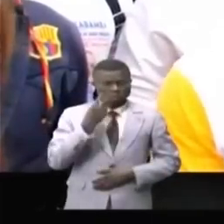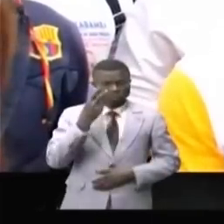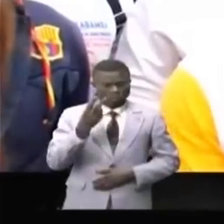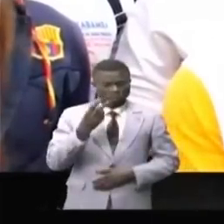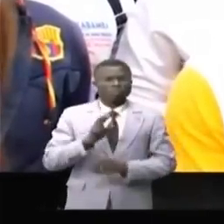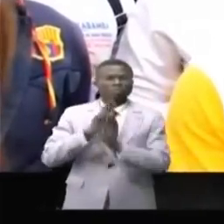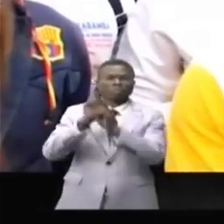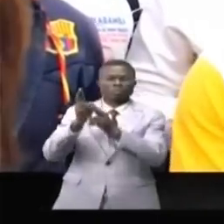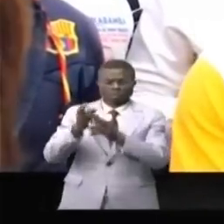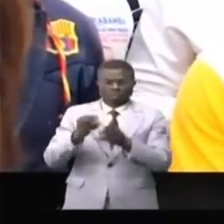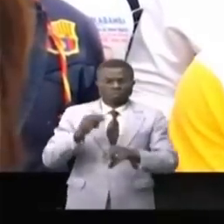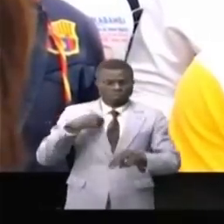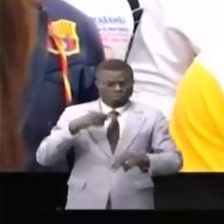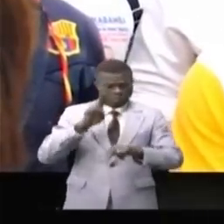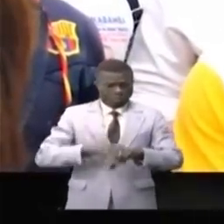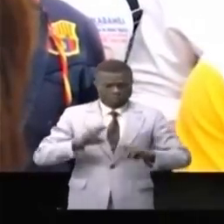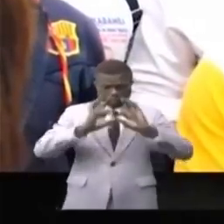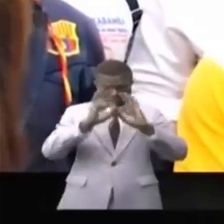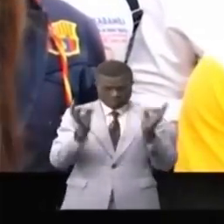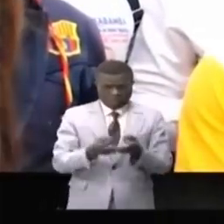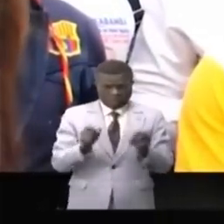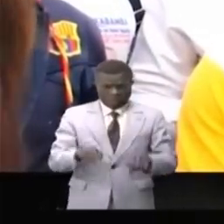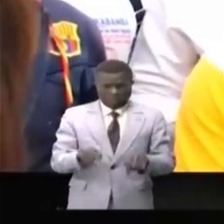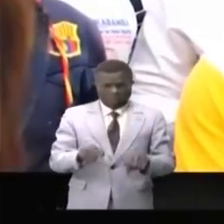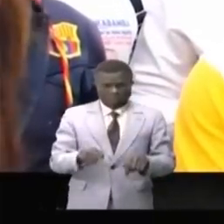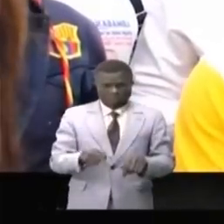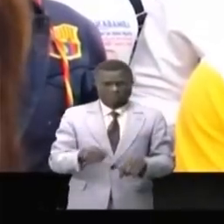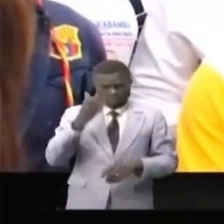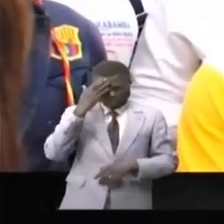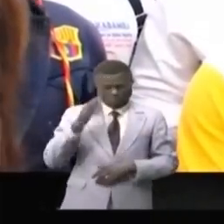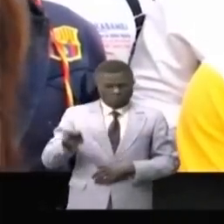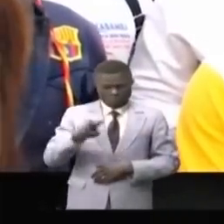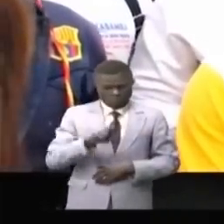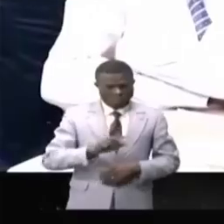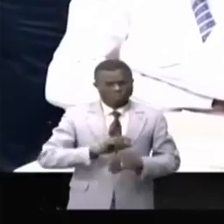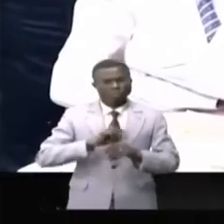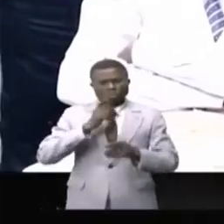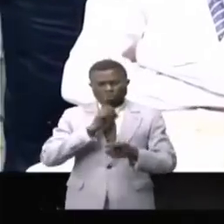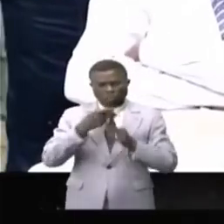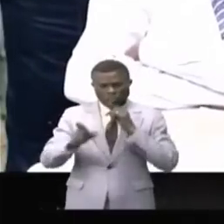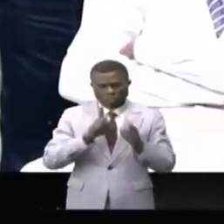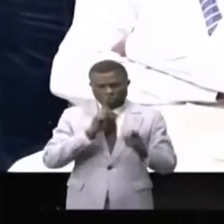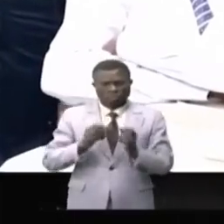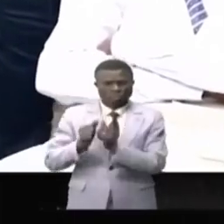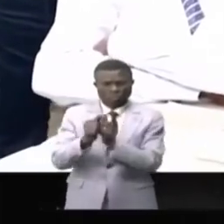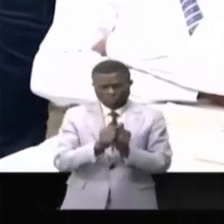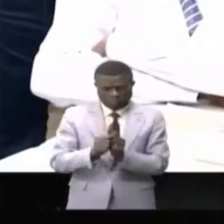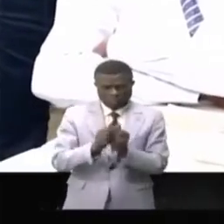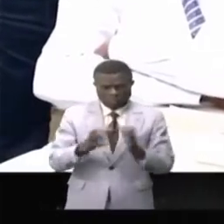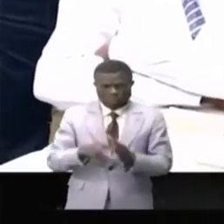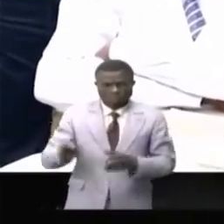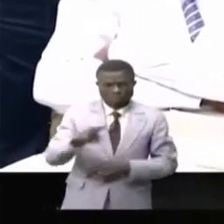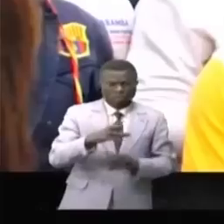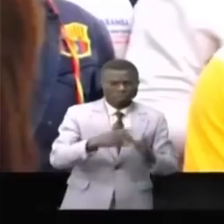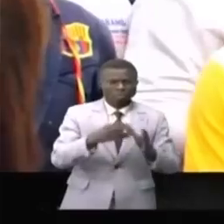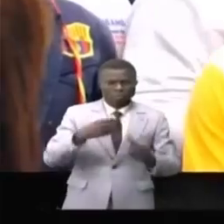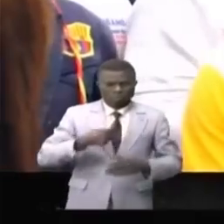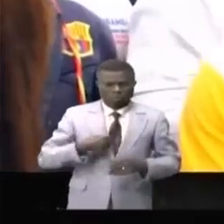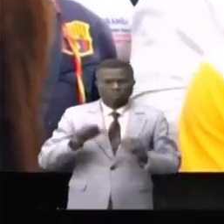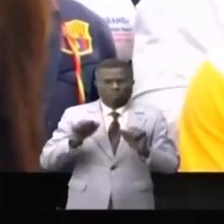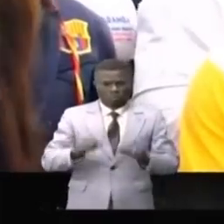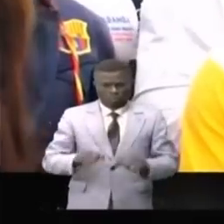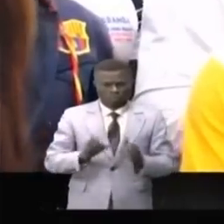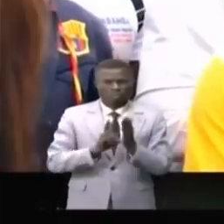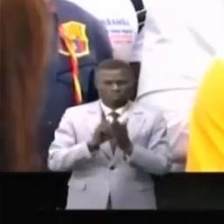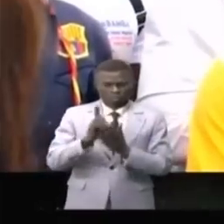suis chez moi en famille, nous allons les accompagner, nous serons ensemble avec la base et ensemble nous pouvons faire des